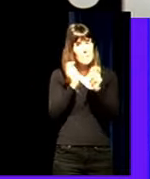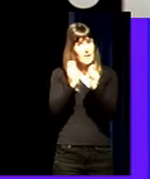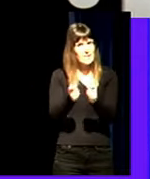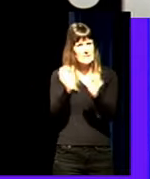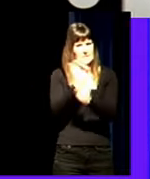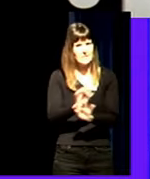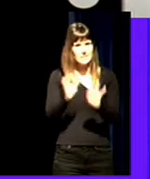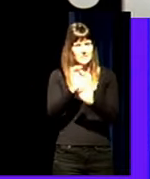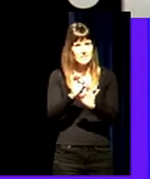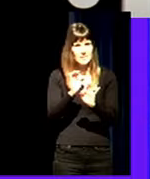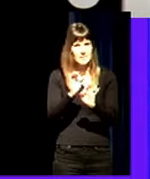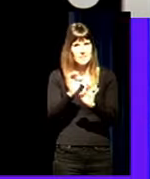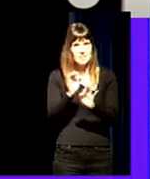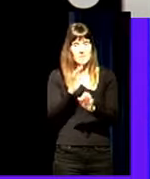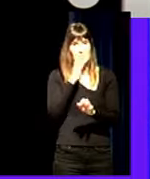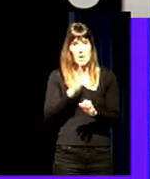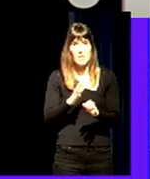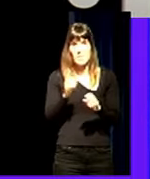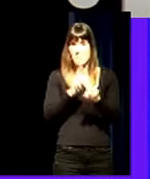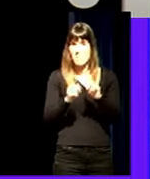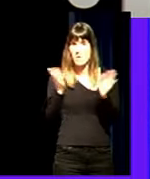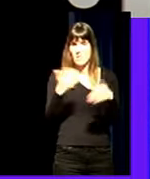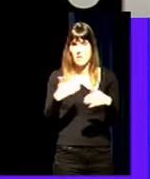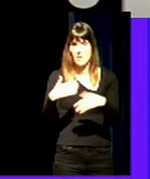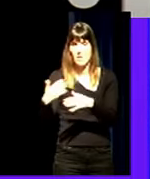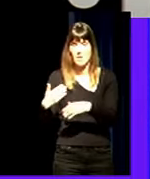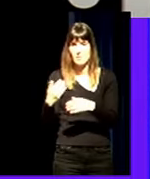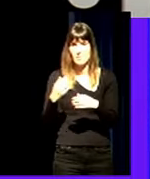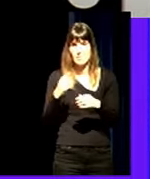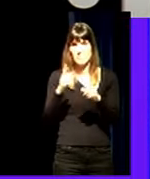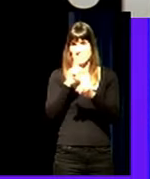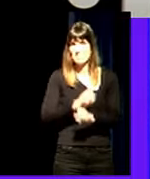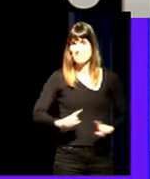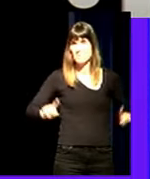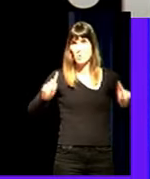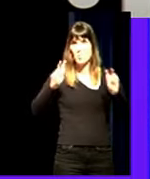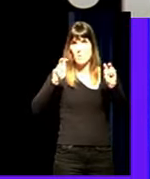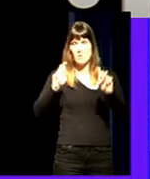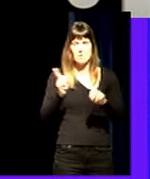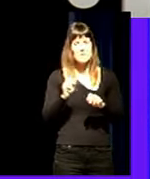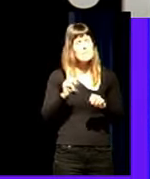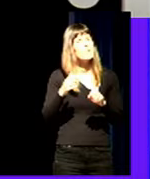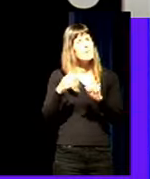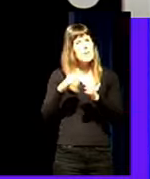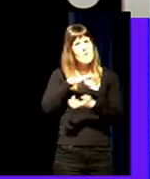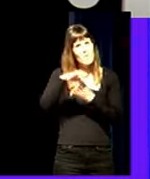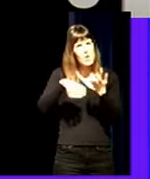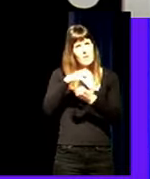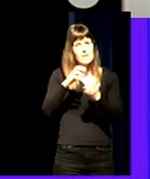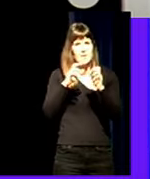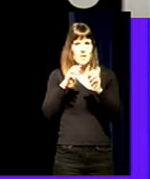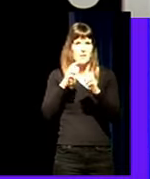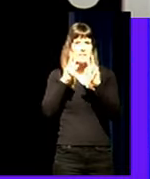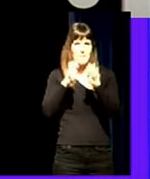Claro, gauza berri bat izango balitz bezala, ostras. Indarkeri seksuala, edo zibir indarkeri seksuala, zibimuz hitz egiten